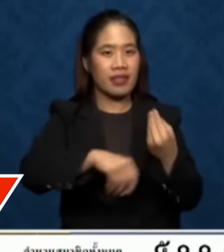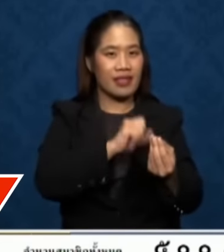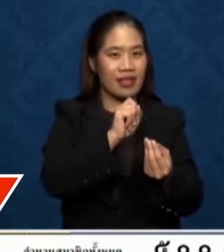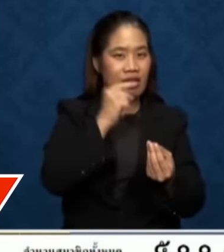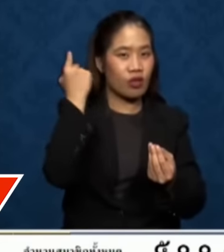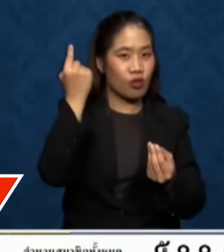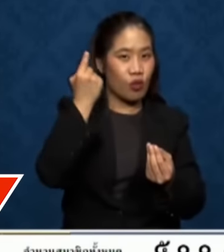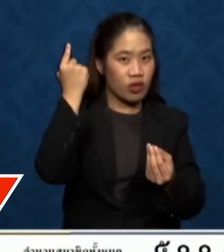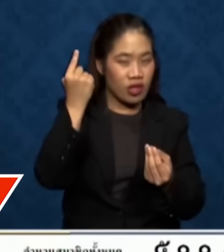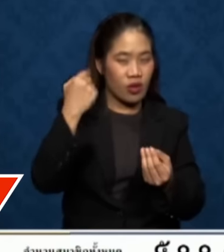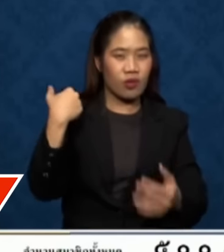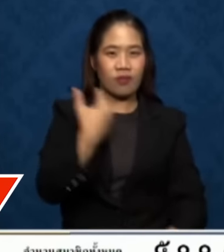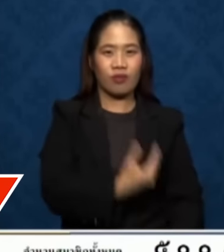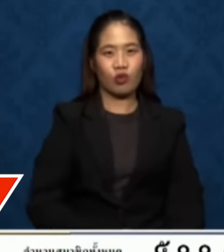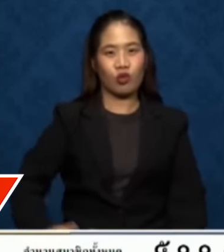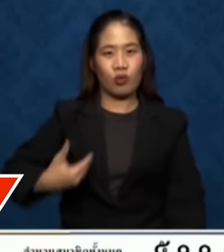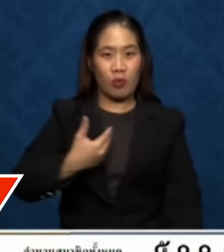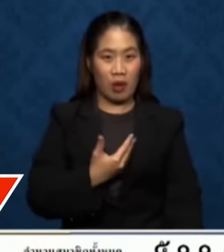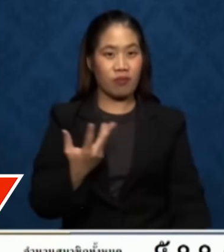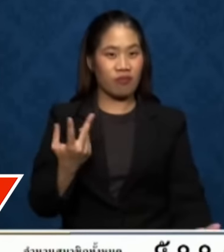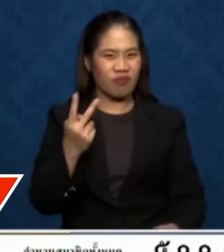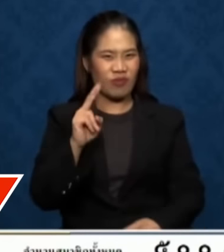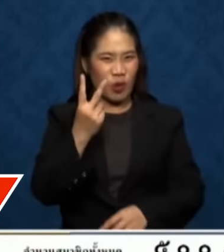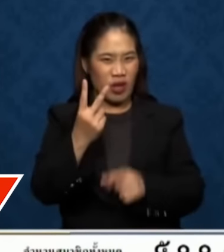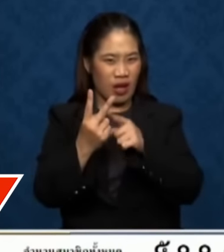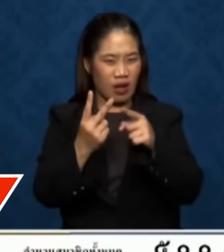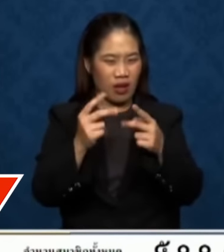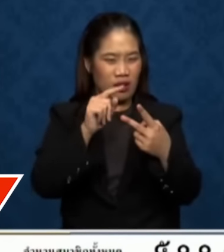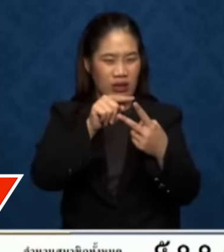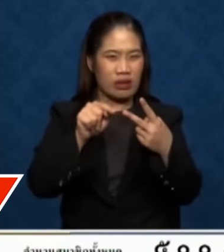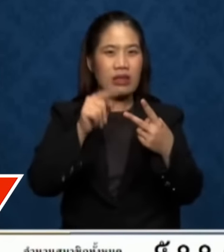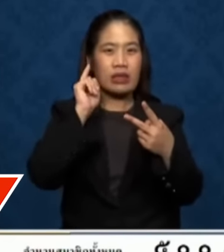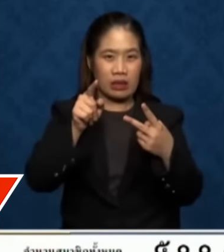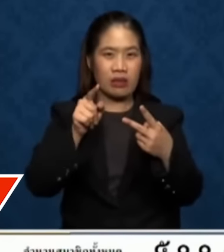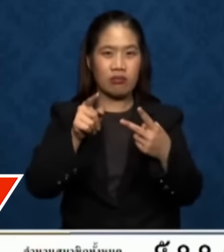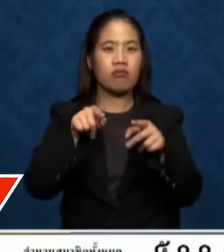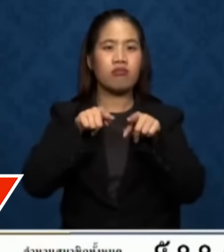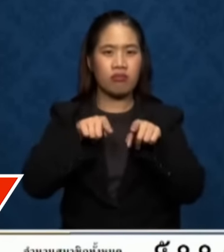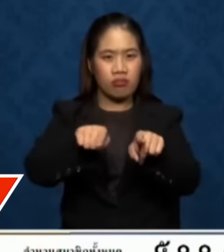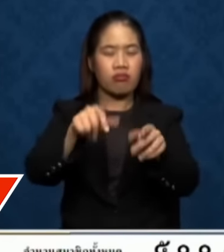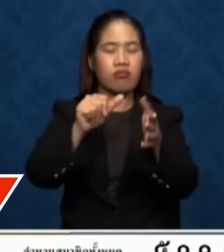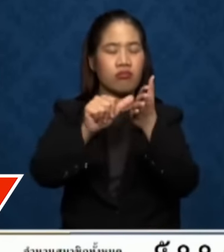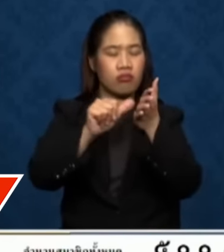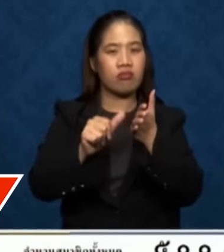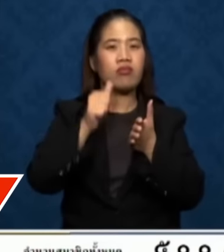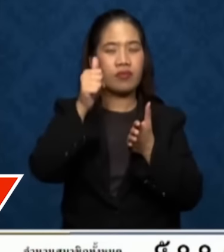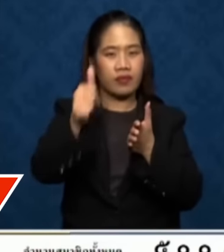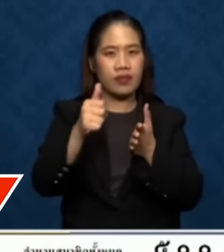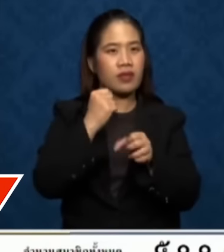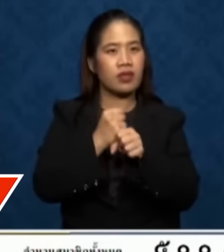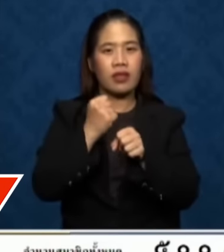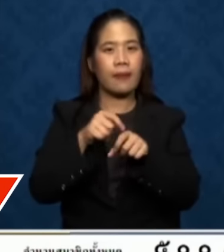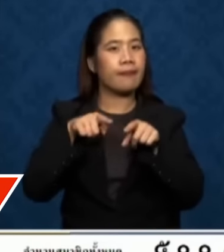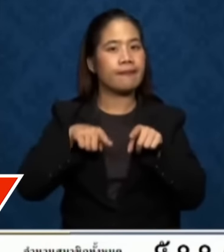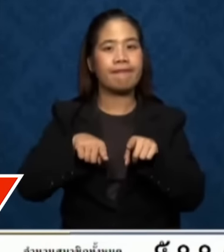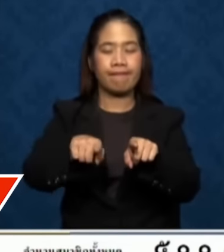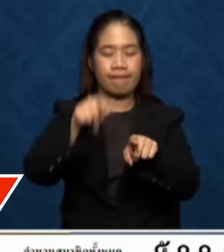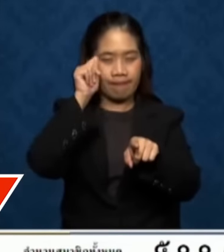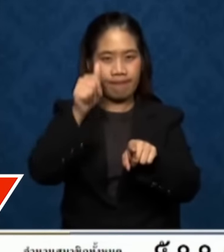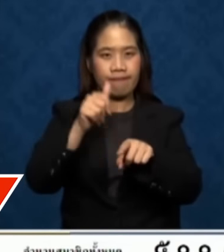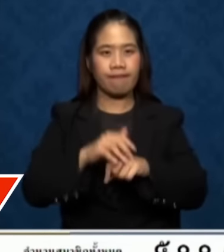ยวกับสุขภาพทั้งที่มันสามารถแก้ปัญหาไปด้วยกันได้มันสามารถทำไปพร้อมๆกันได้